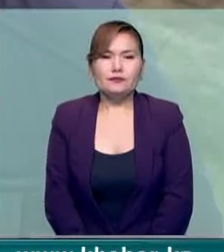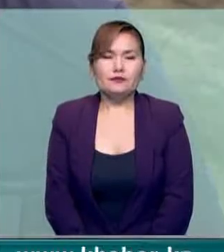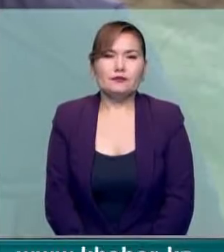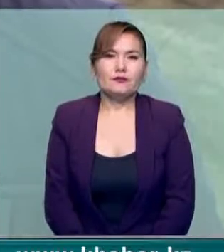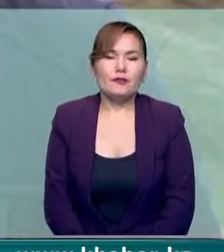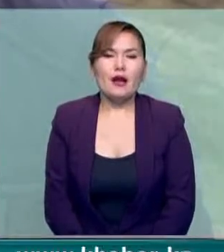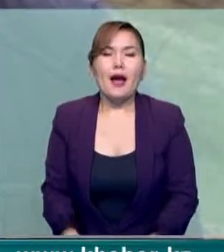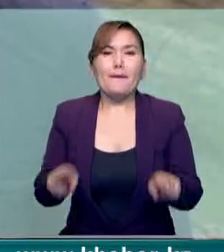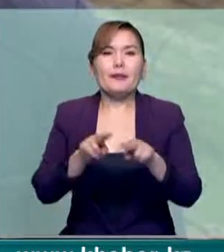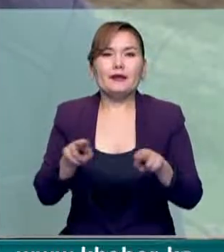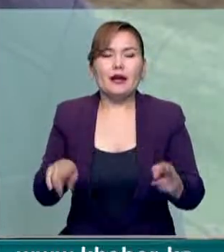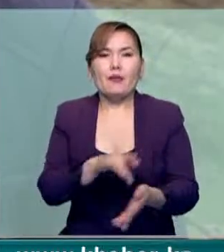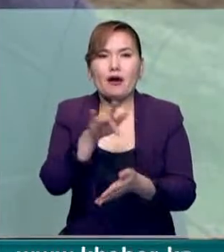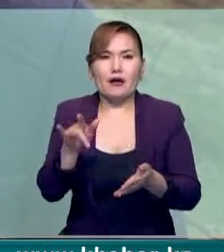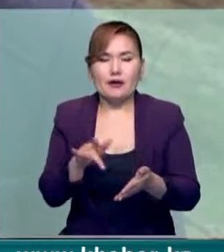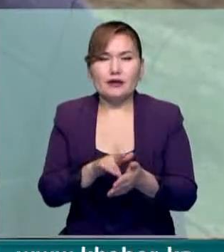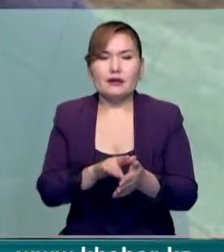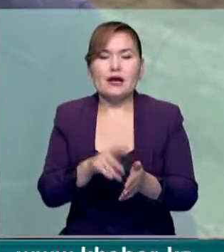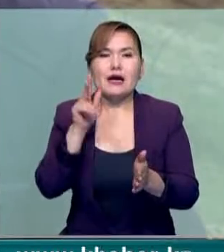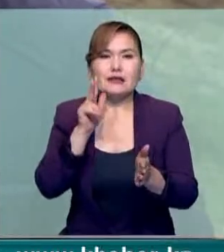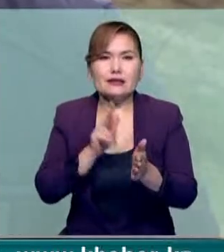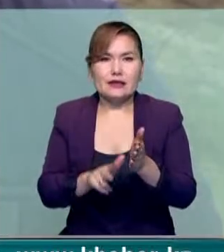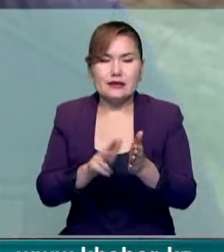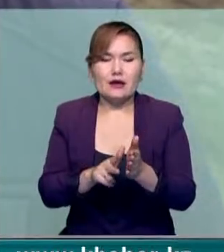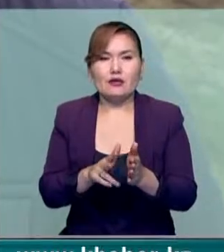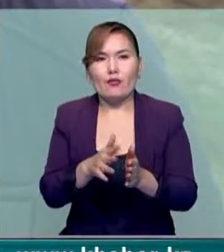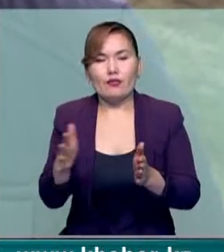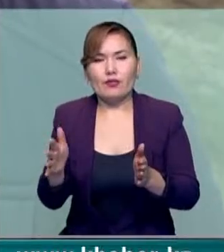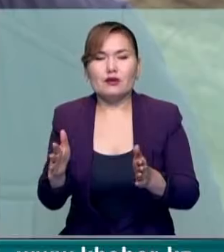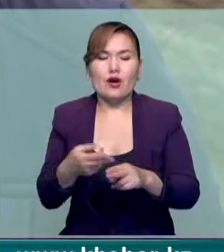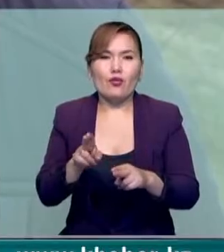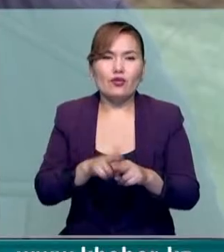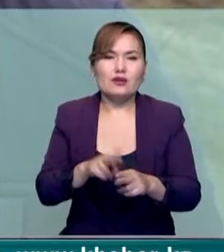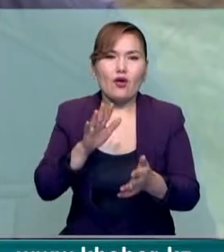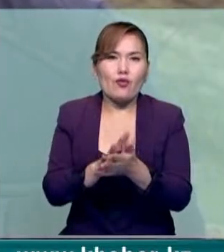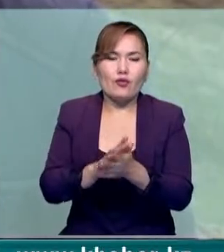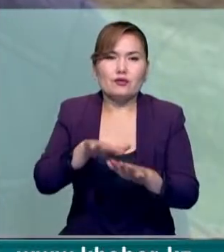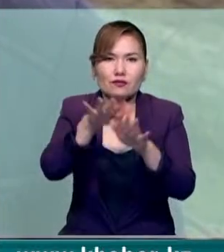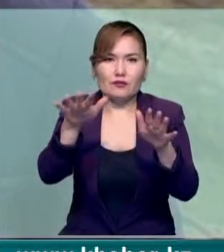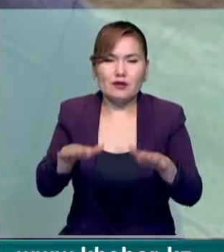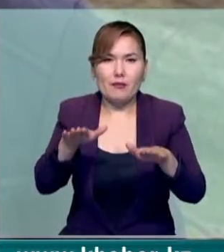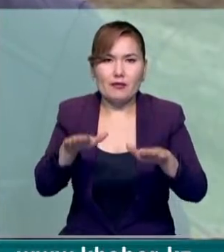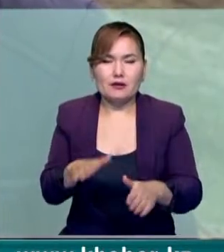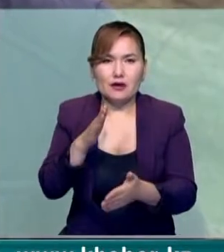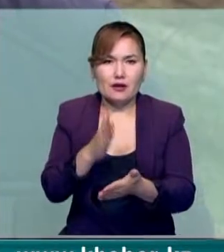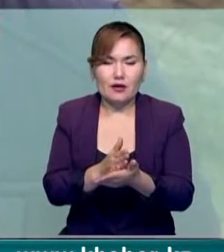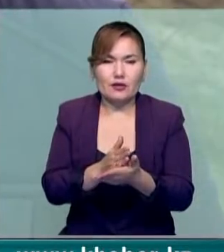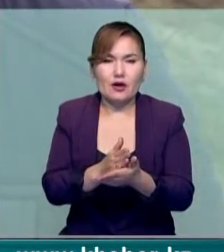күнде осы Петропавл қаламызда 80-нен астам осындай қоқыс үйінділері бар. Бірақ та оларды